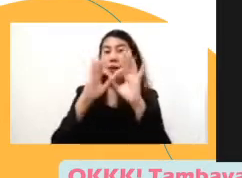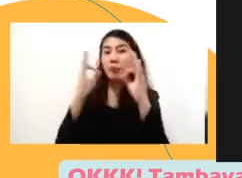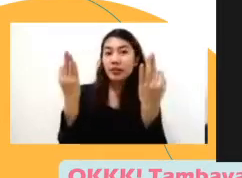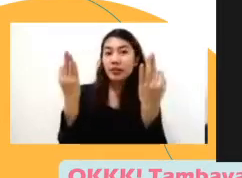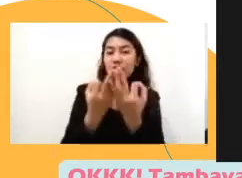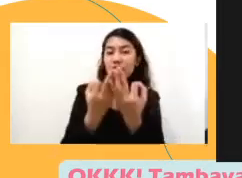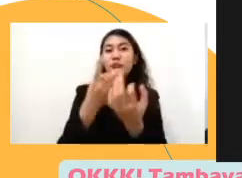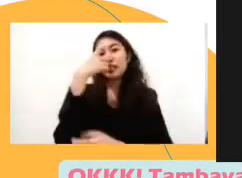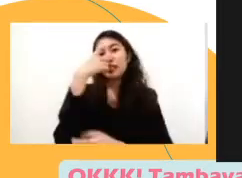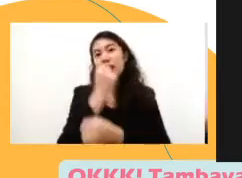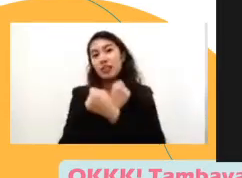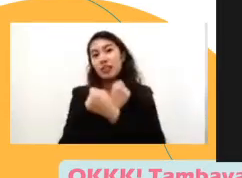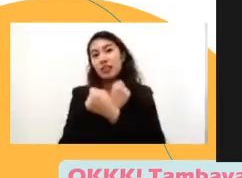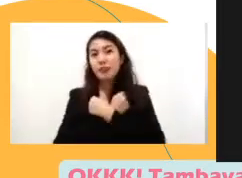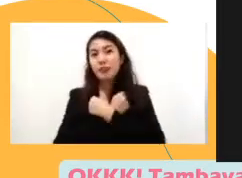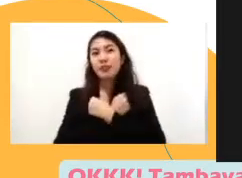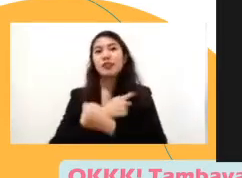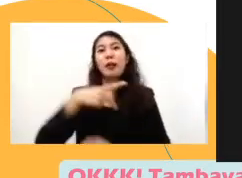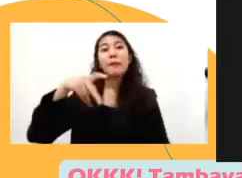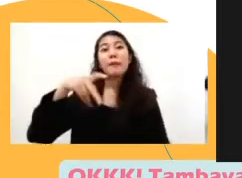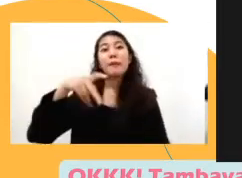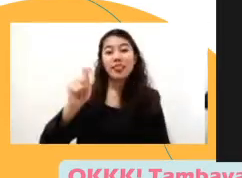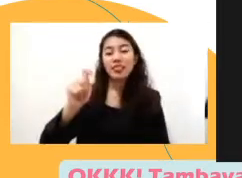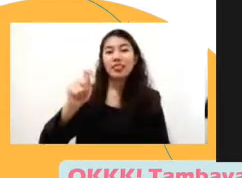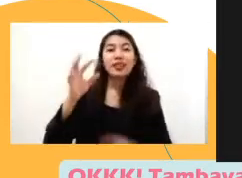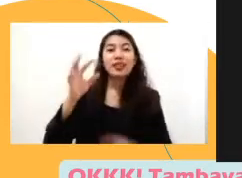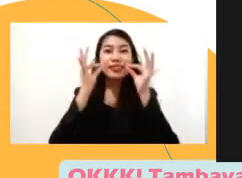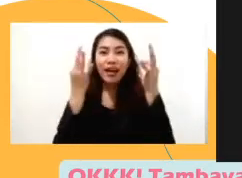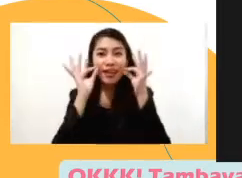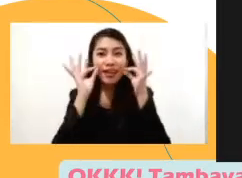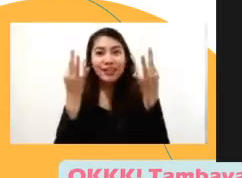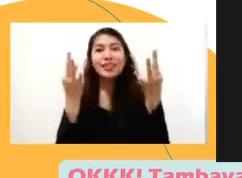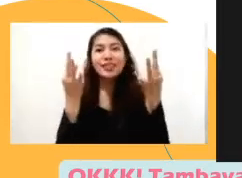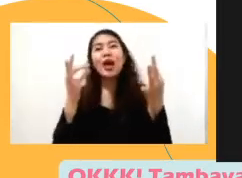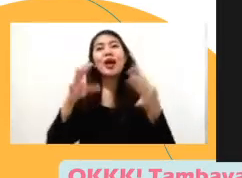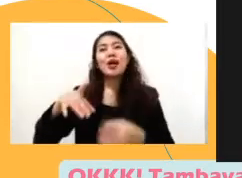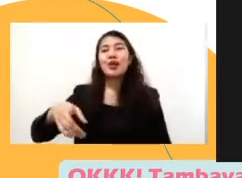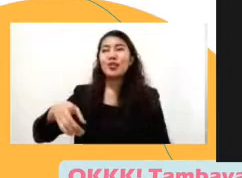aso, or sa pagkain. Ano, basta pagmamahal, ayan.